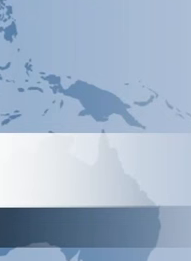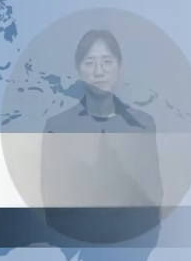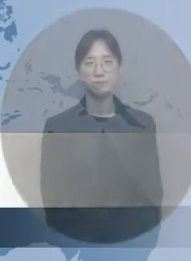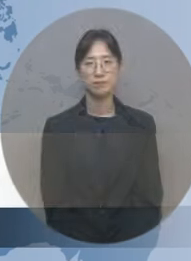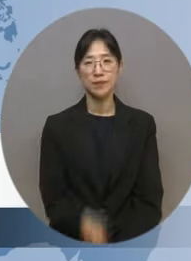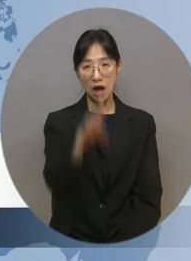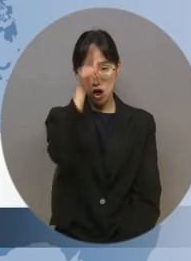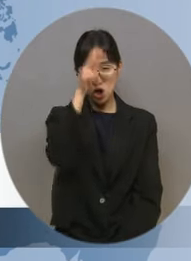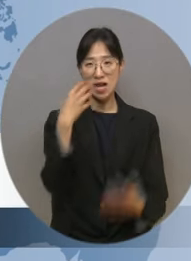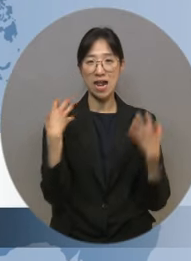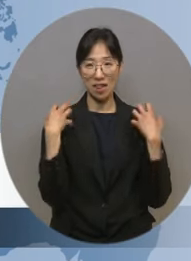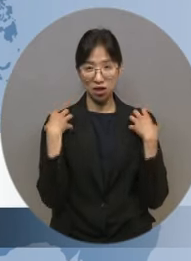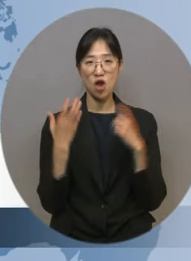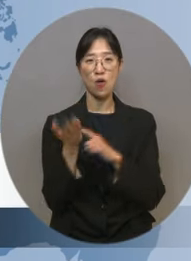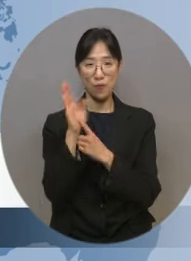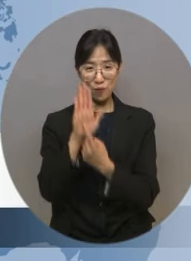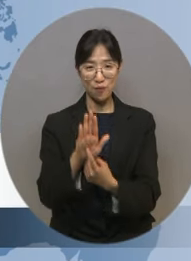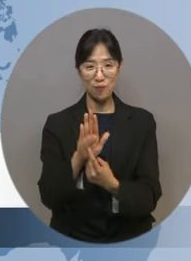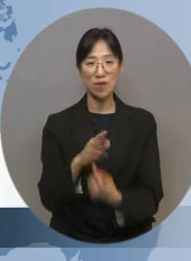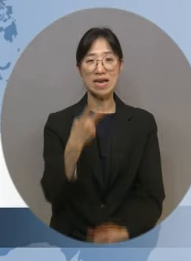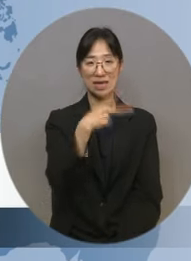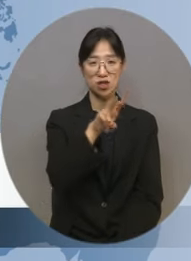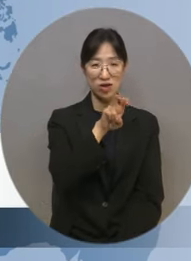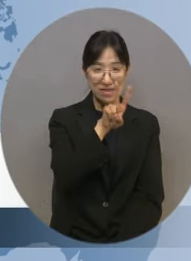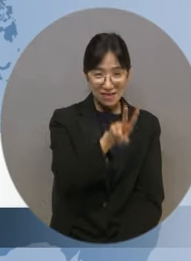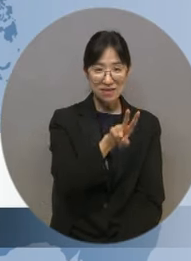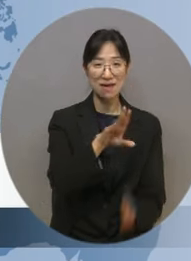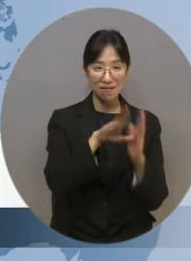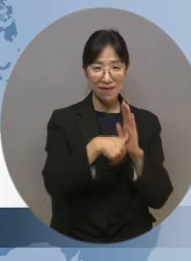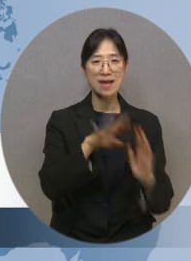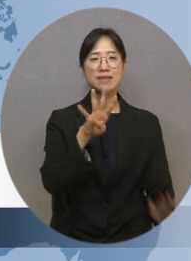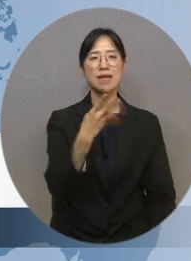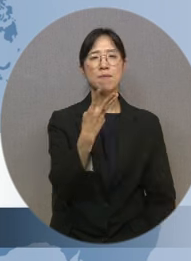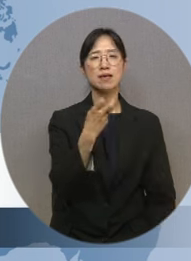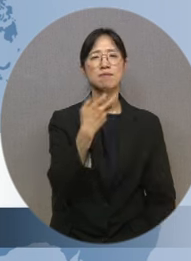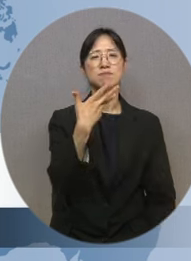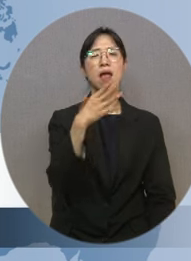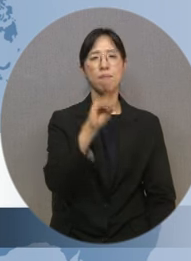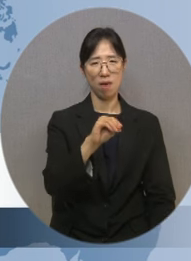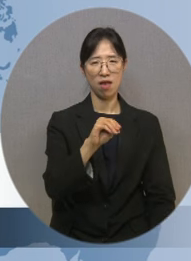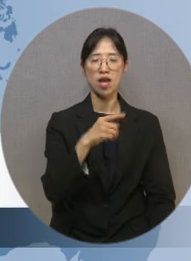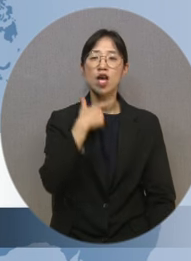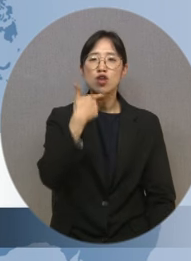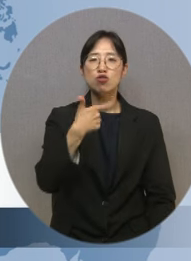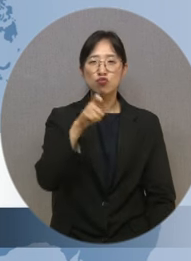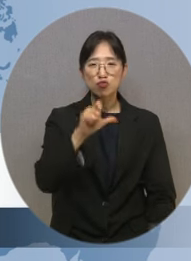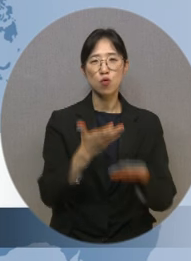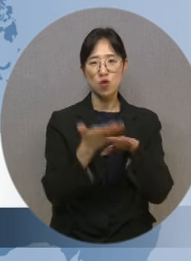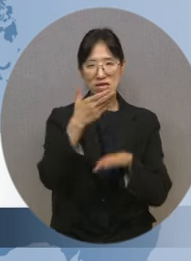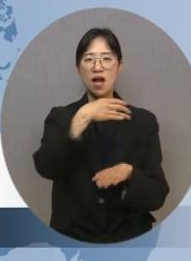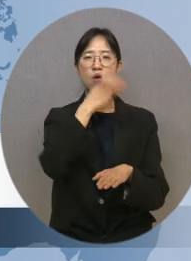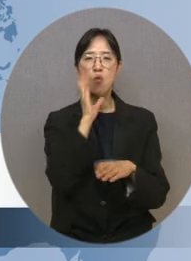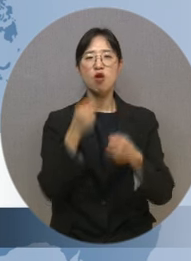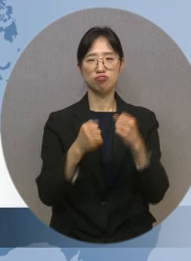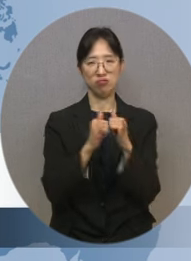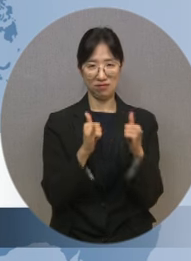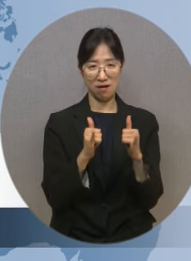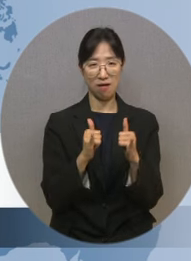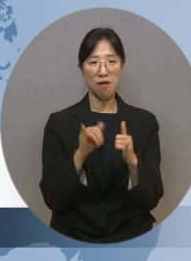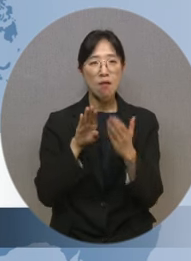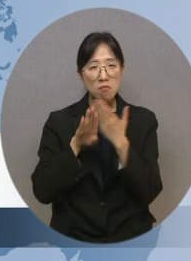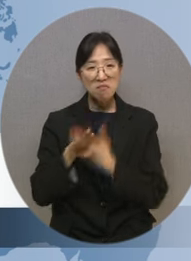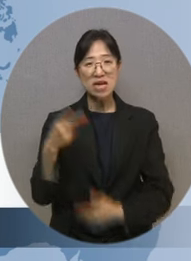경찰청에 따르면 지난 2022년 438만 명이던 65세 이상 고령운전자가 2025년에는